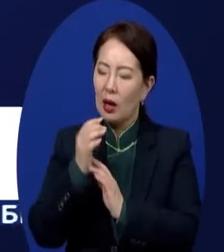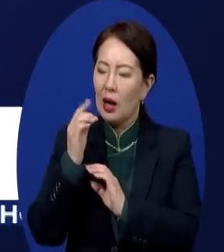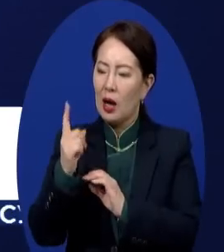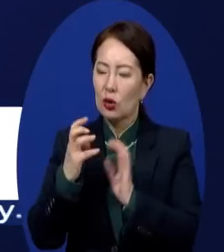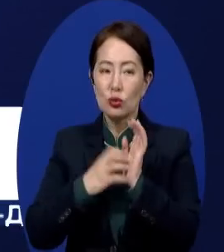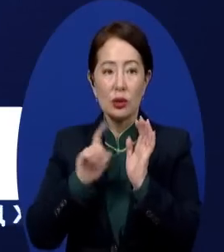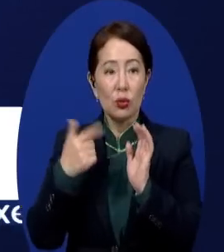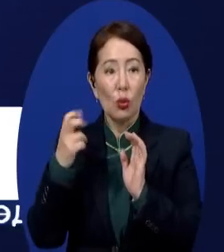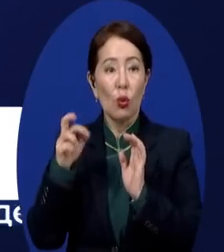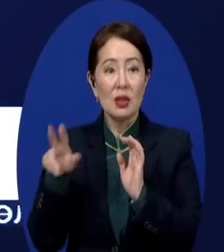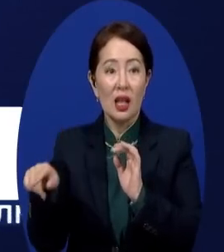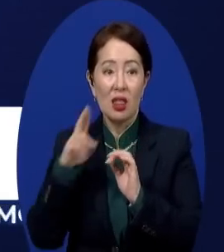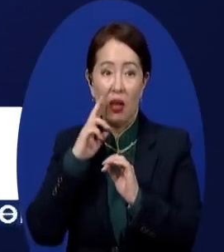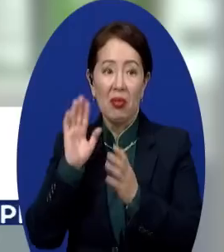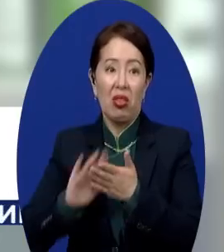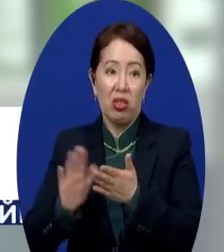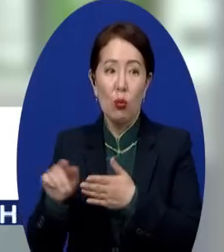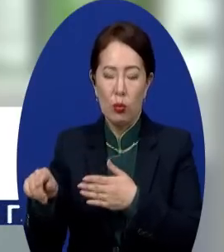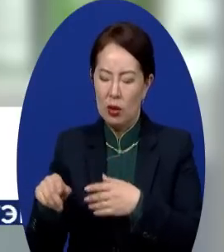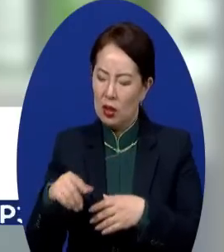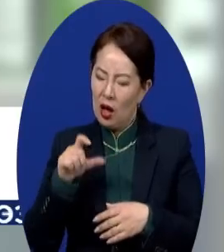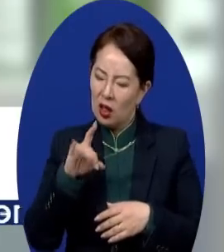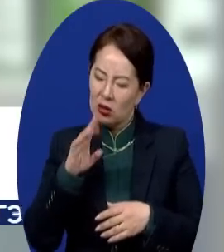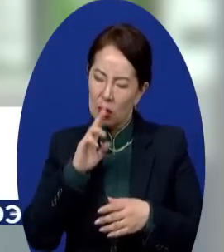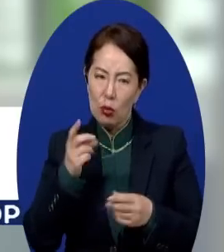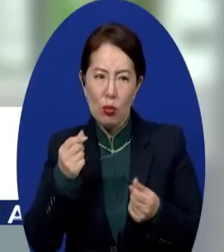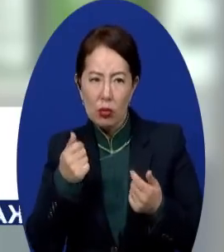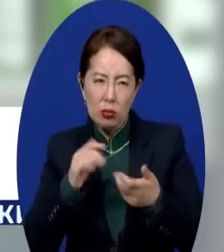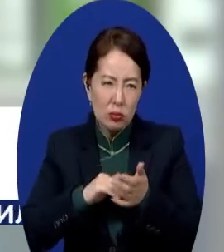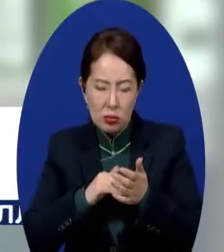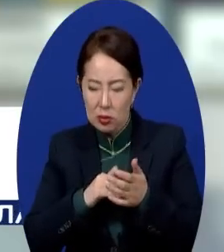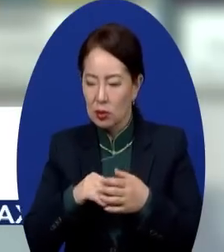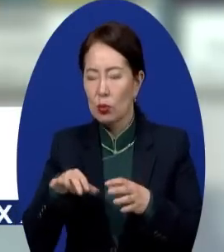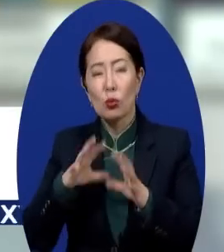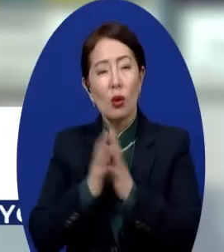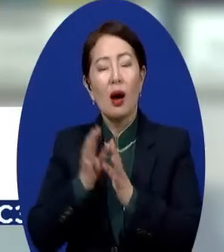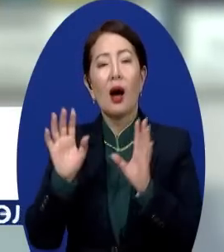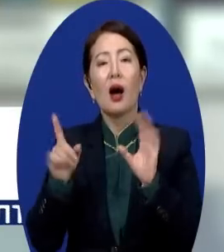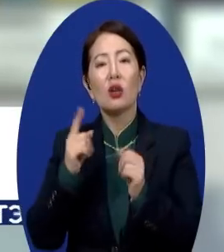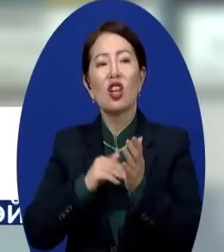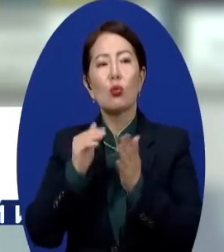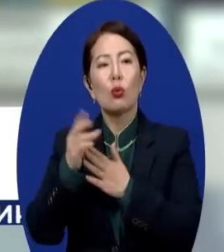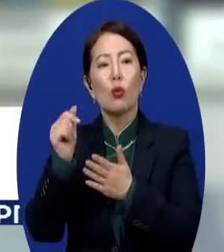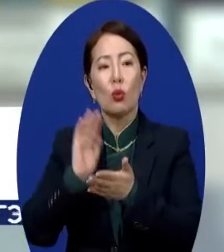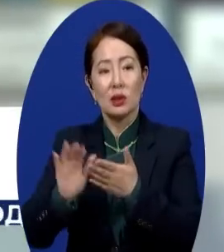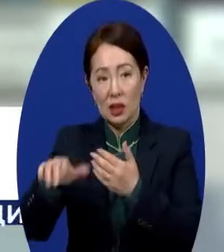тамхи хэрэглэж байна. Харин электрон тамхины хувьд мөнгөн дүнгээр үнэлвэл бараг 11 тэрбум төгрөгийн худалдаа авалт